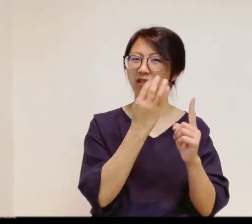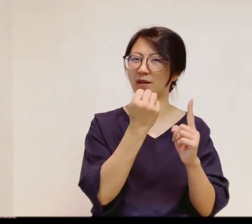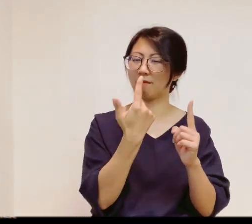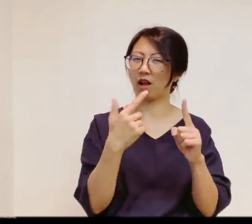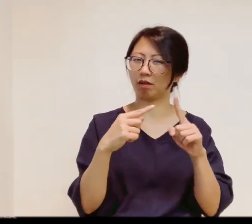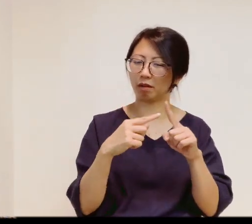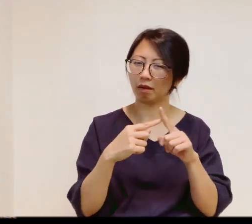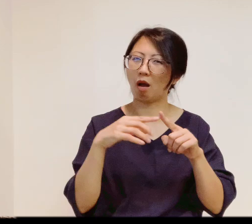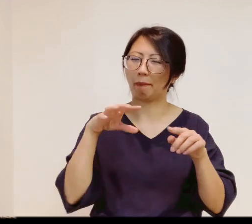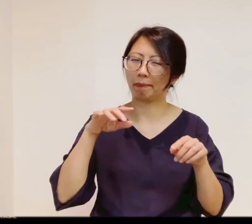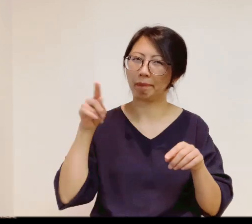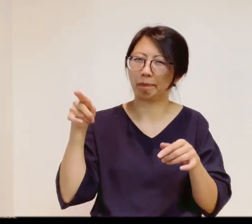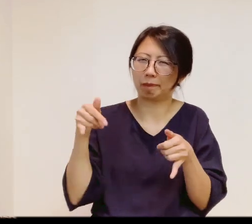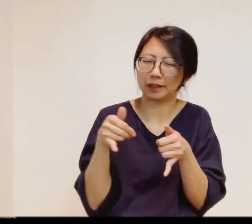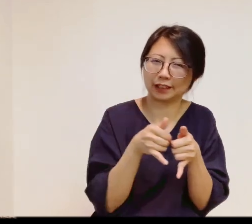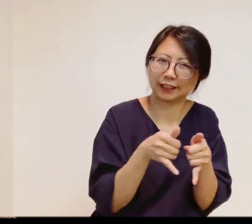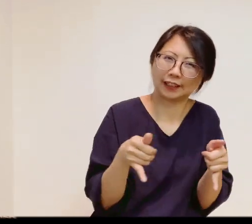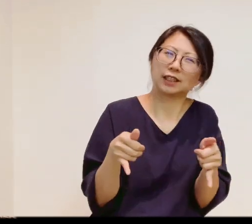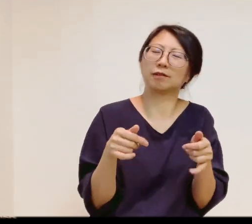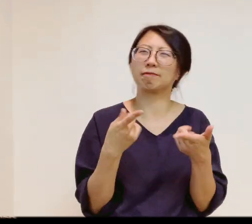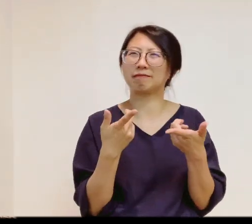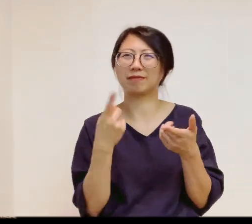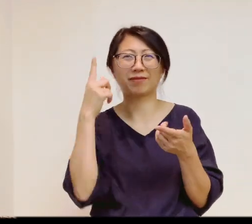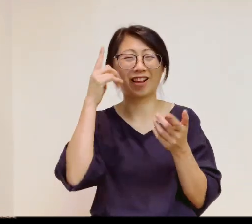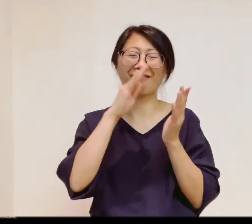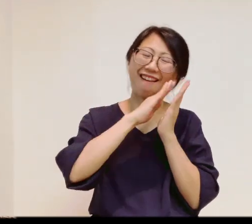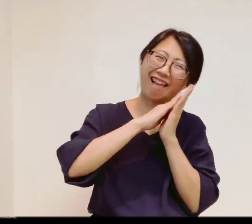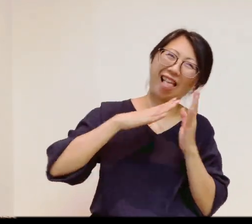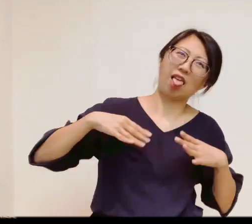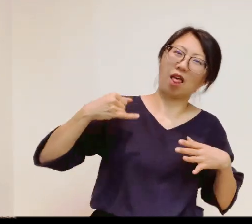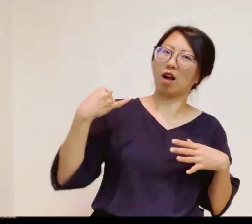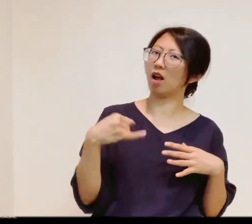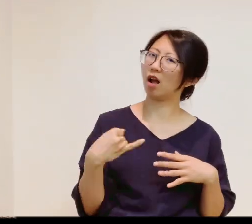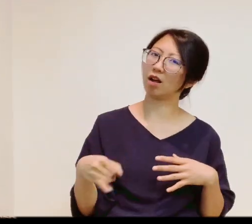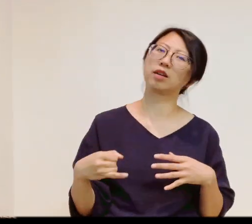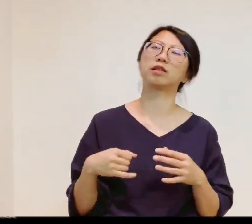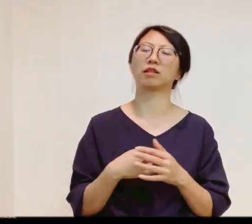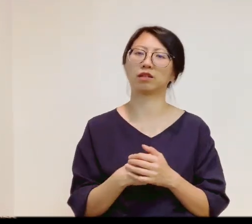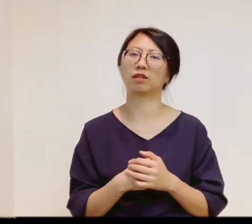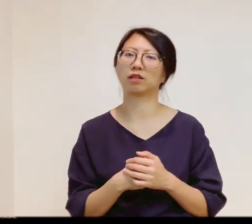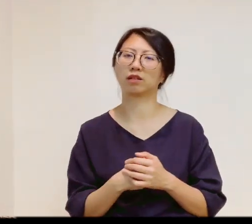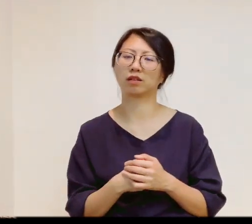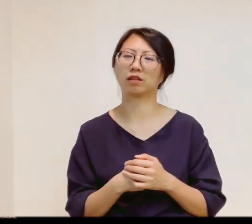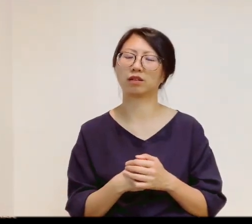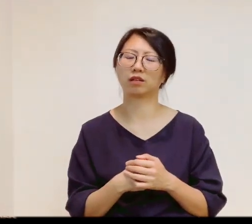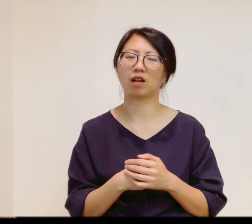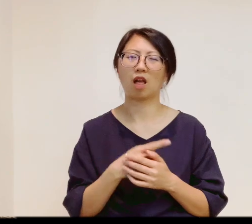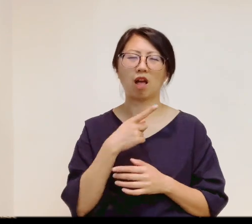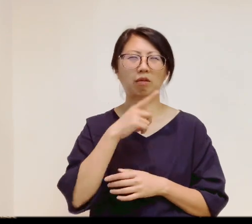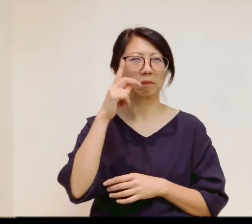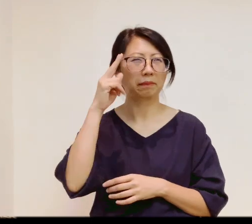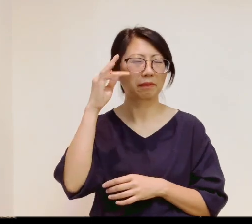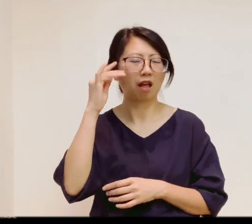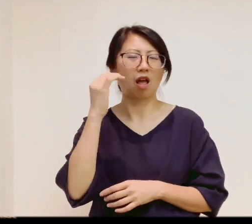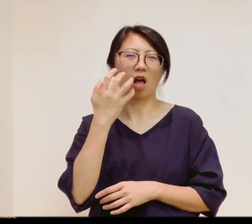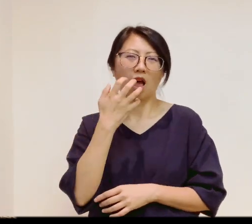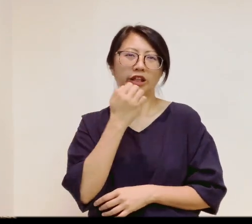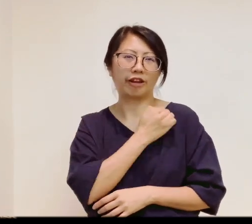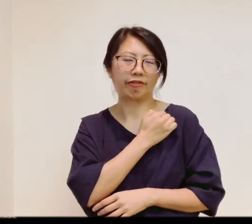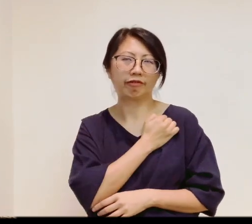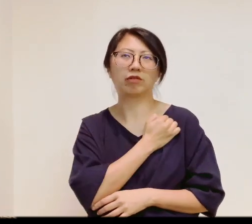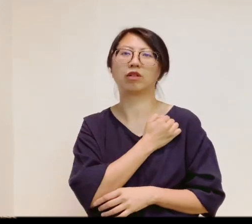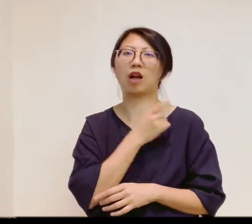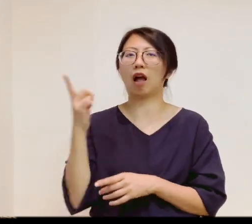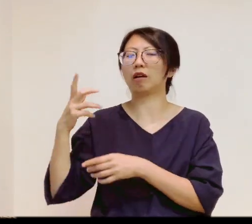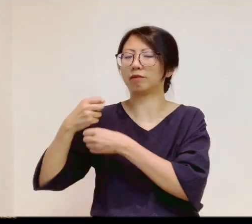塞咗喺一個牢房裏邊，又係一樣啊！你想瞓啊，亦都係好困難啊！喺嗰幾日裏邊咧，佢話其實係想